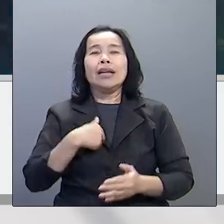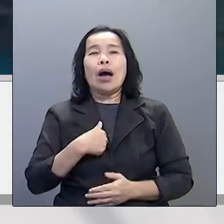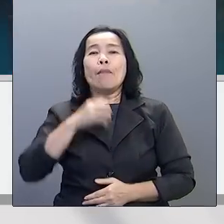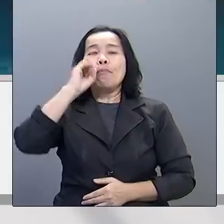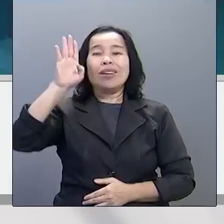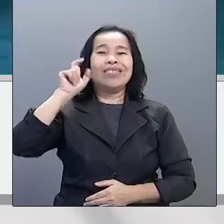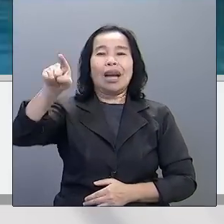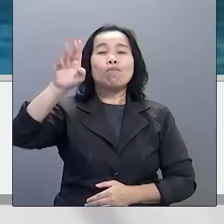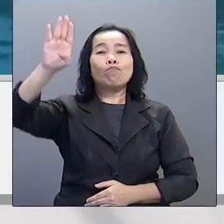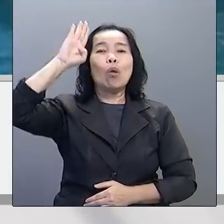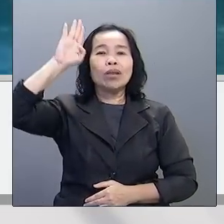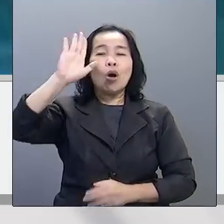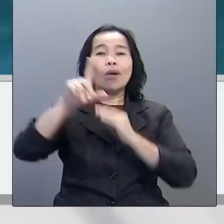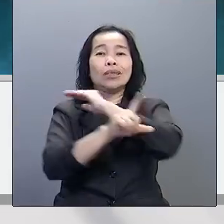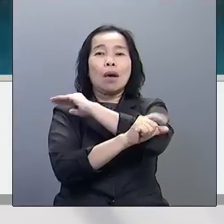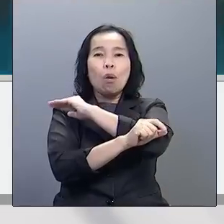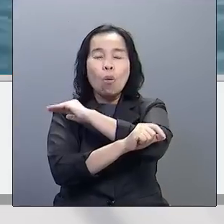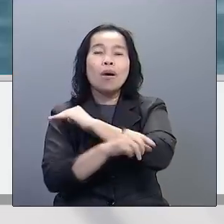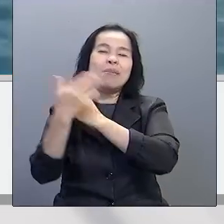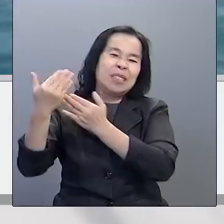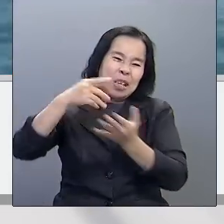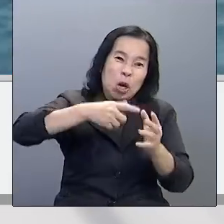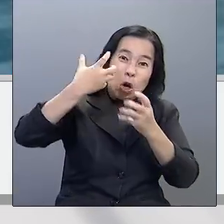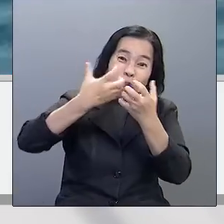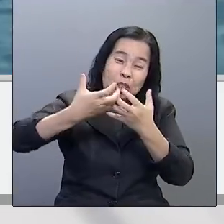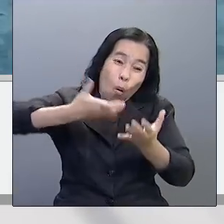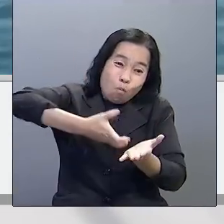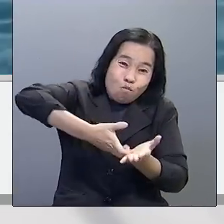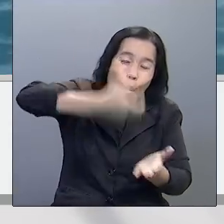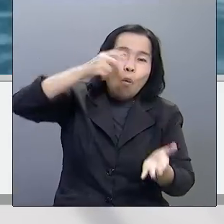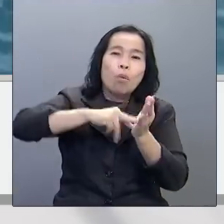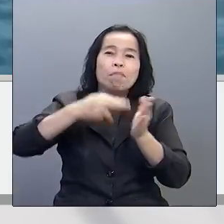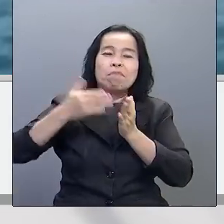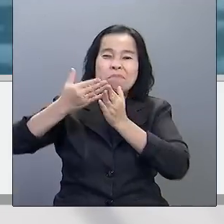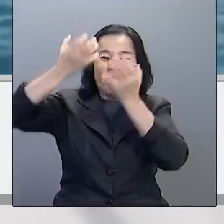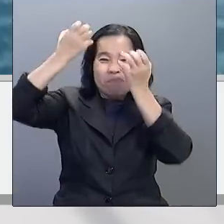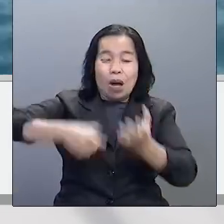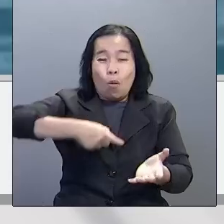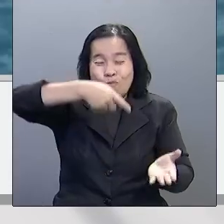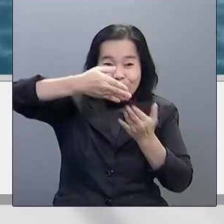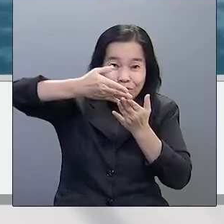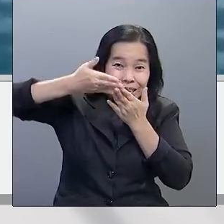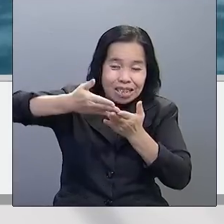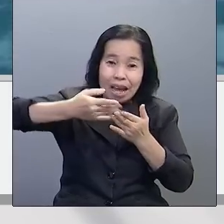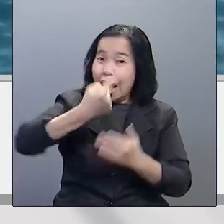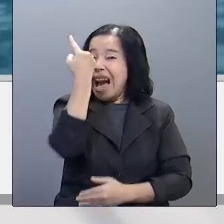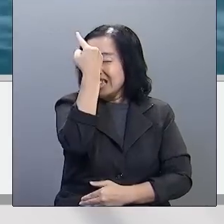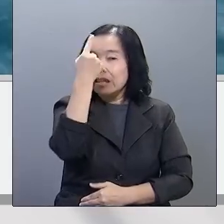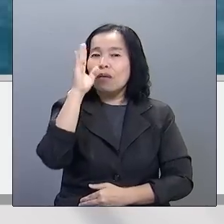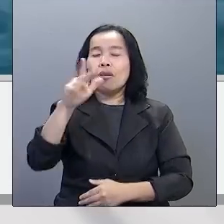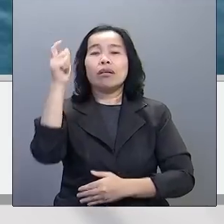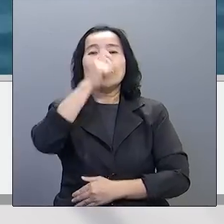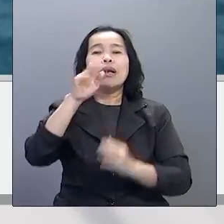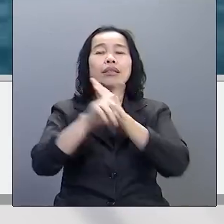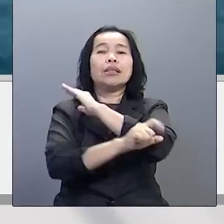ริษัทกู้เรือจากสิงคโปร์ใช้เรือเครนขนาด 1,200 ตันเรือลำนี้มีอยู่ลำเดียวในเอเชียค่ะและ